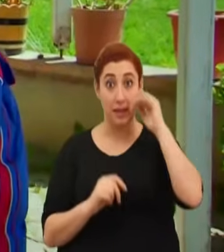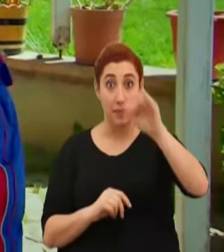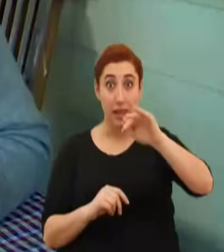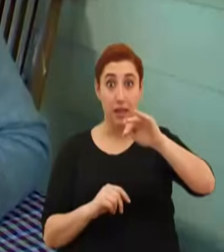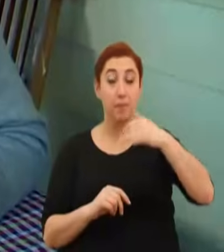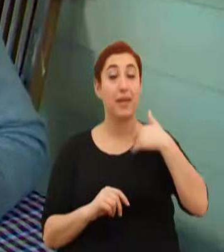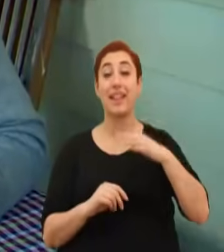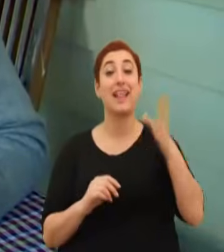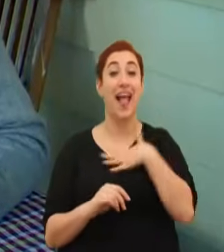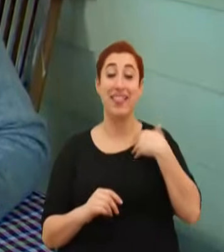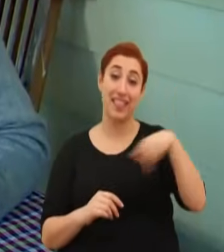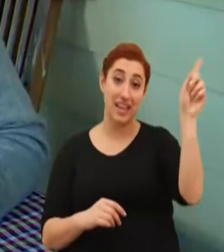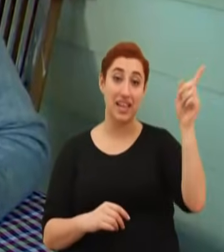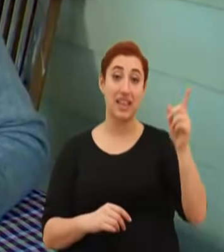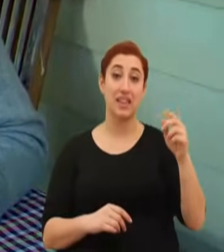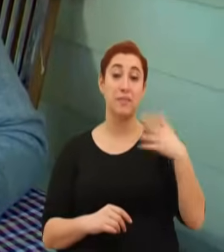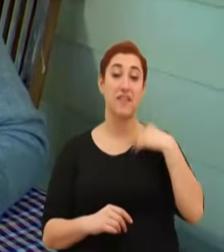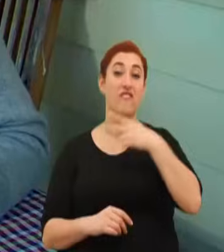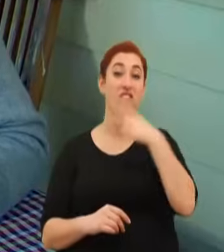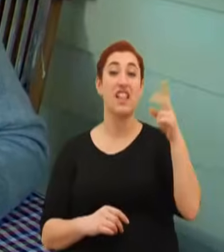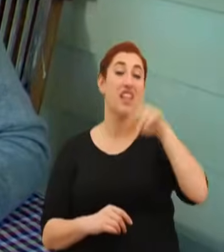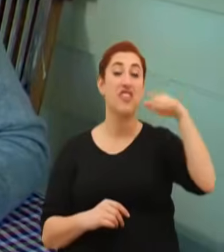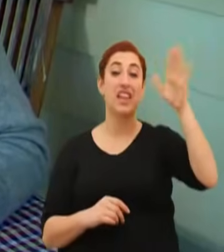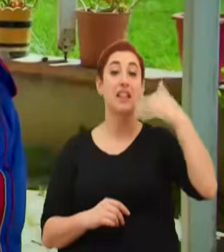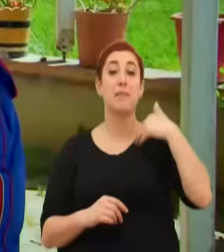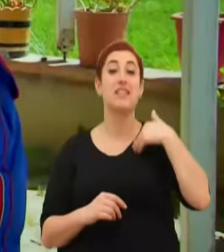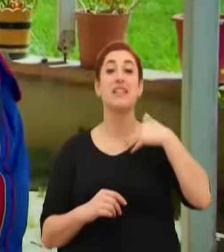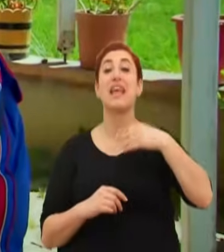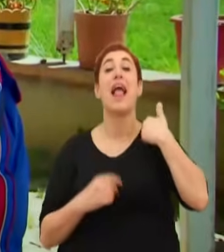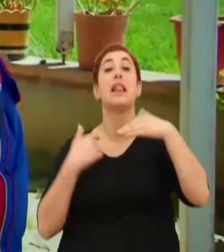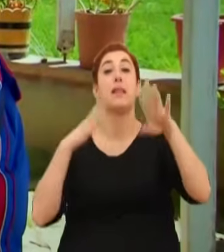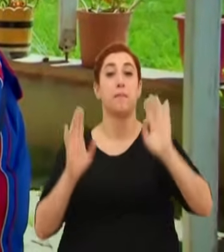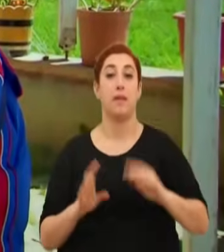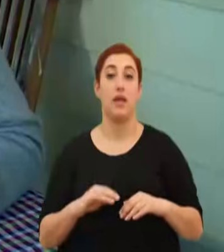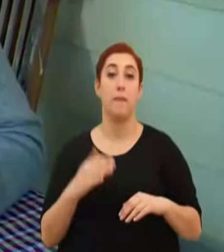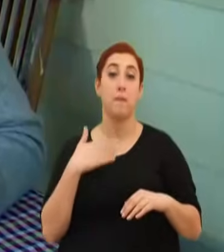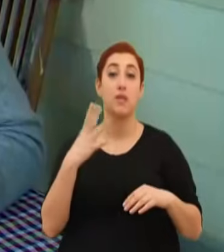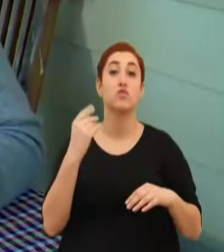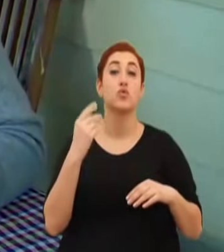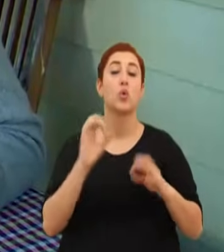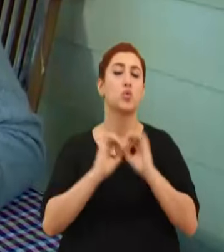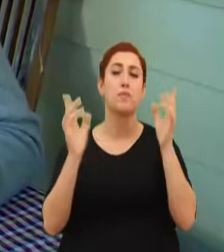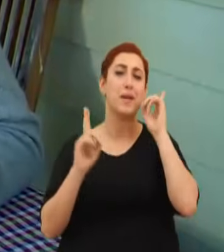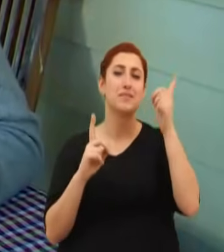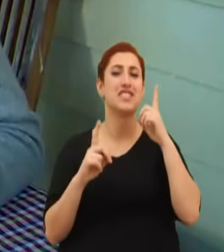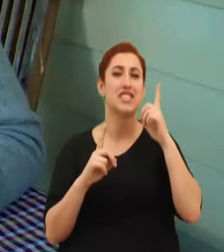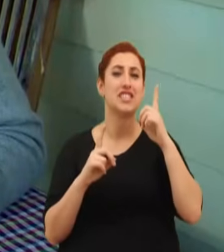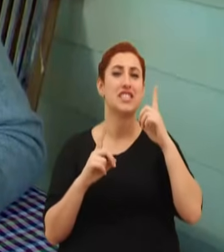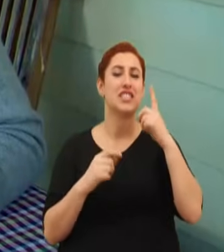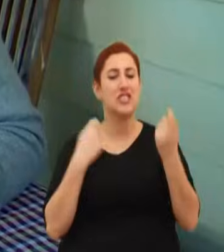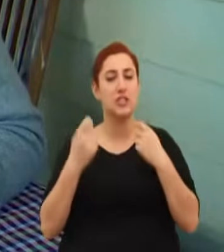geleyim baba? Anana git. Hem villadakiler git, Sementa'ya git ama bana gelme. Ben çok süper bir iş